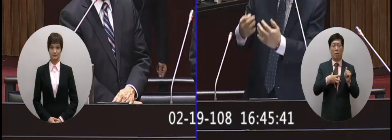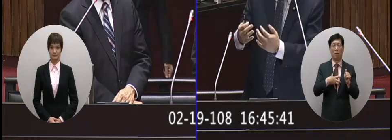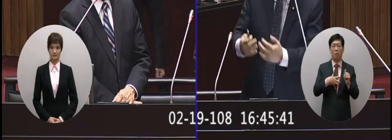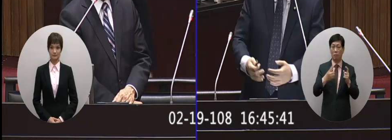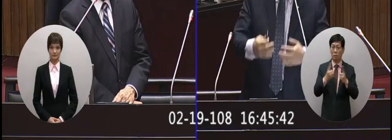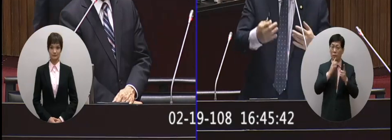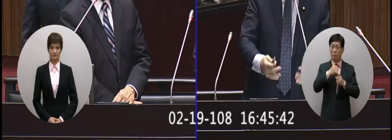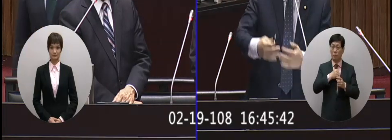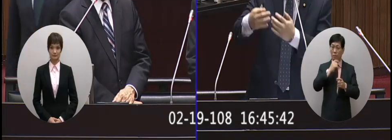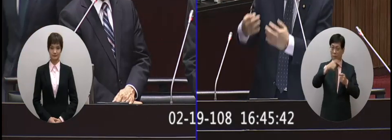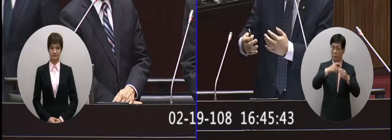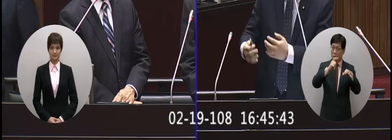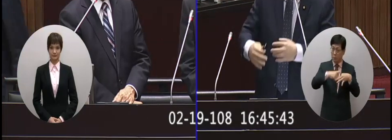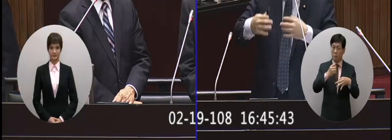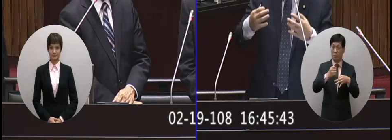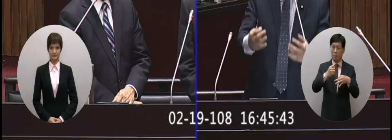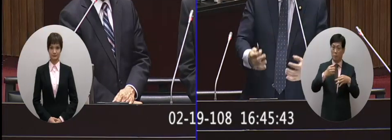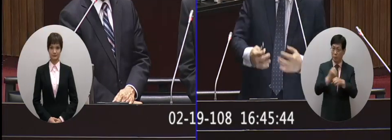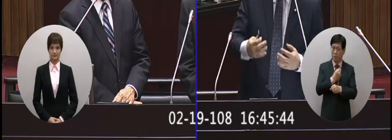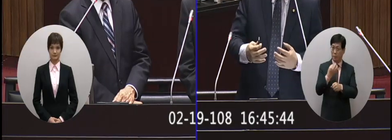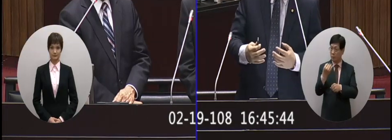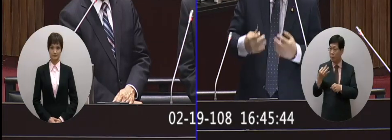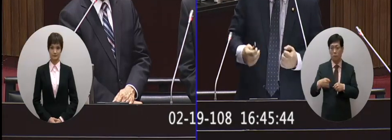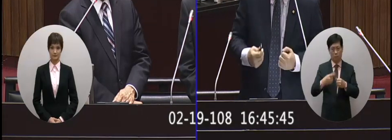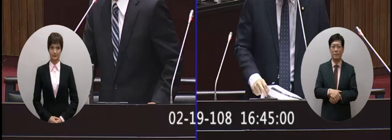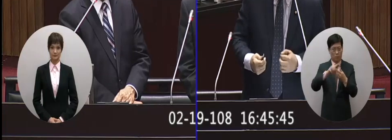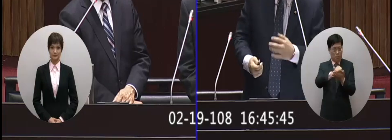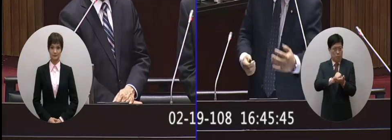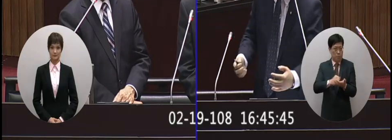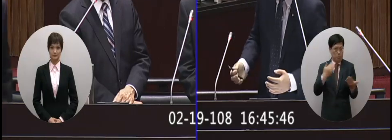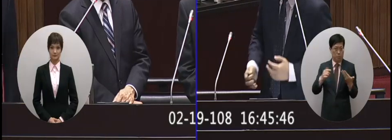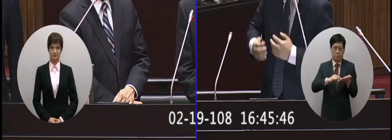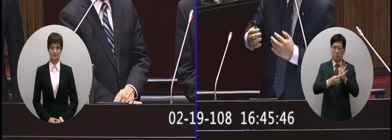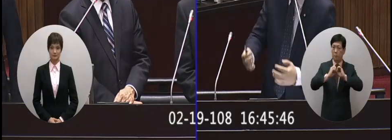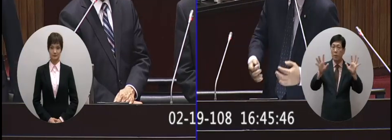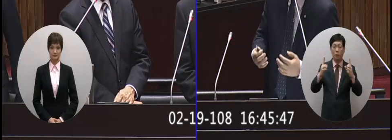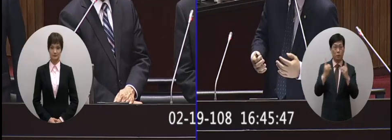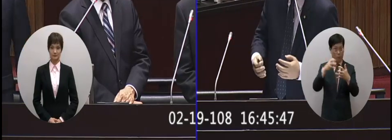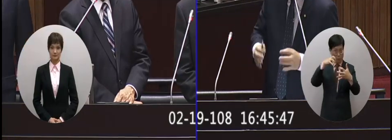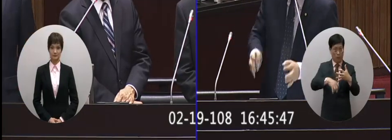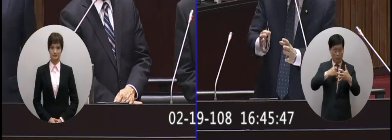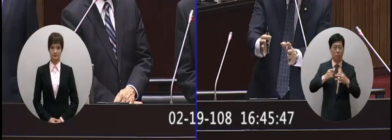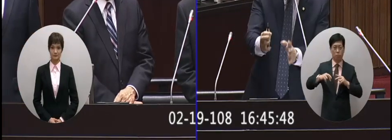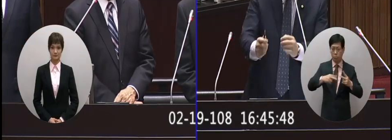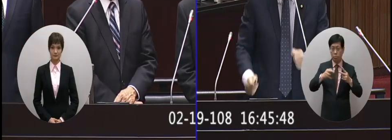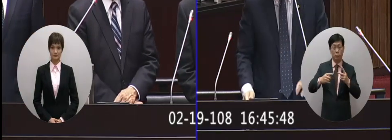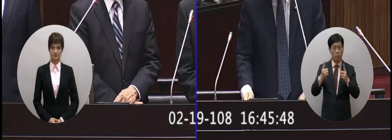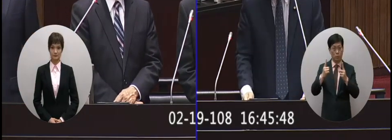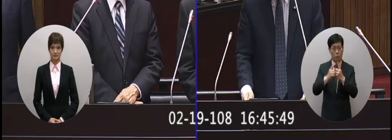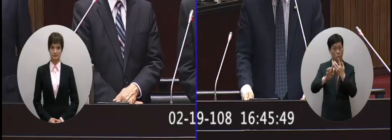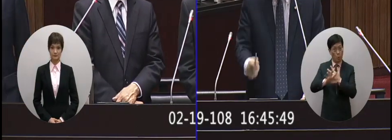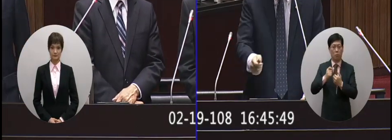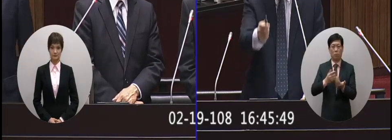会增长多少，对我们贸易总额会影响多少？你中华有些受理或哪个了解，这是对内调试的部分。对外沟通真